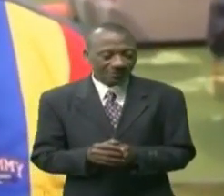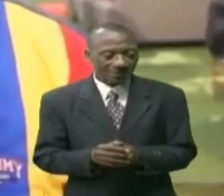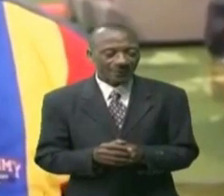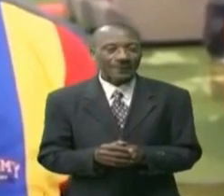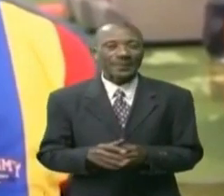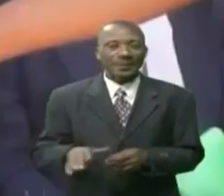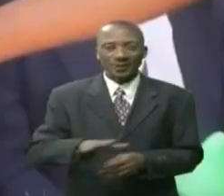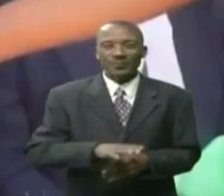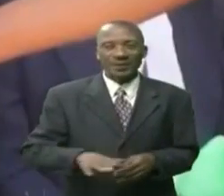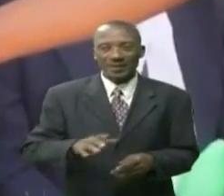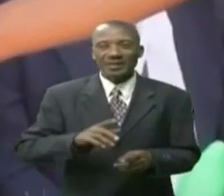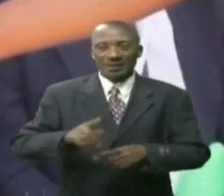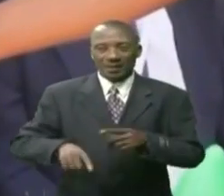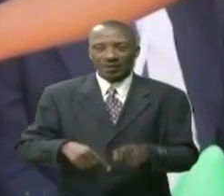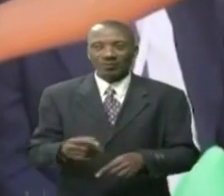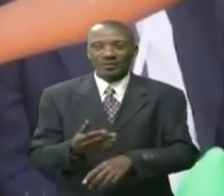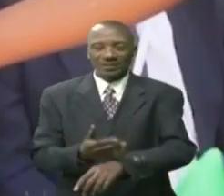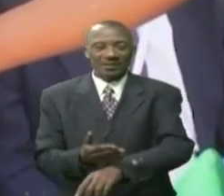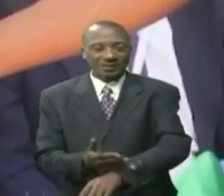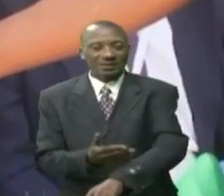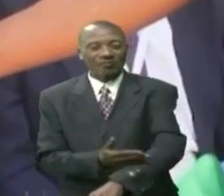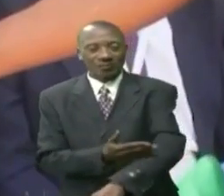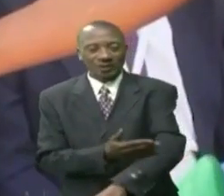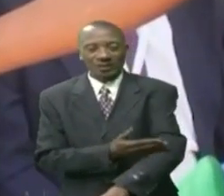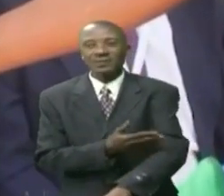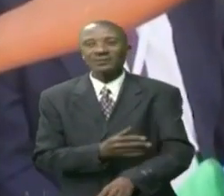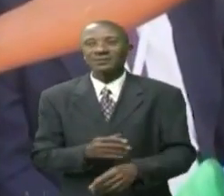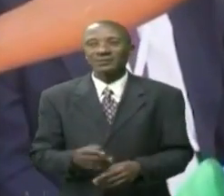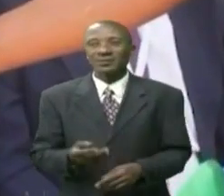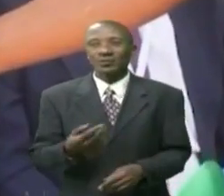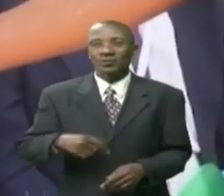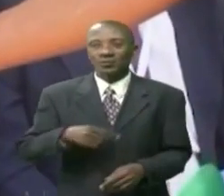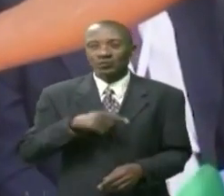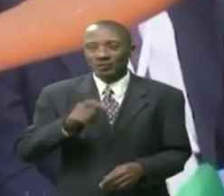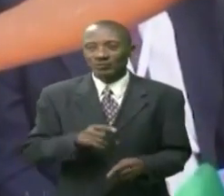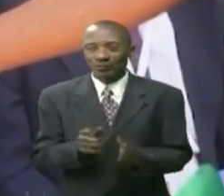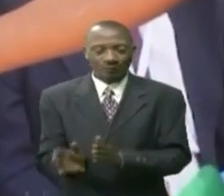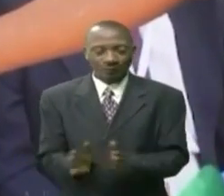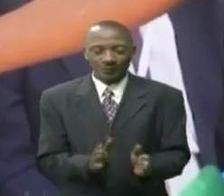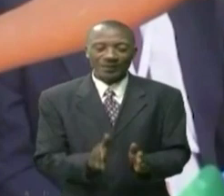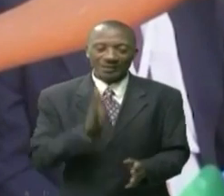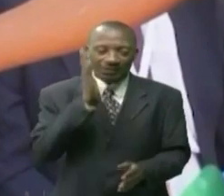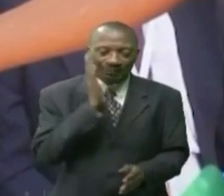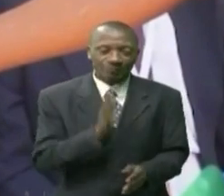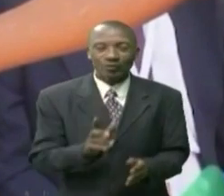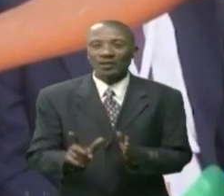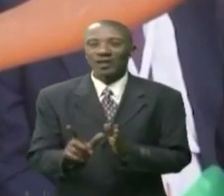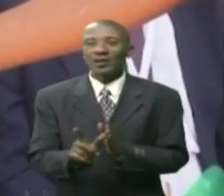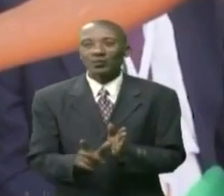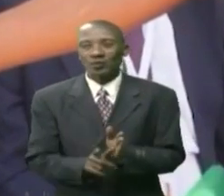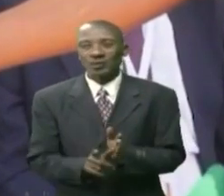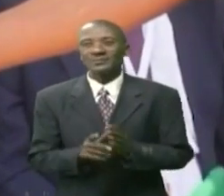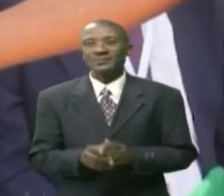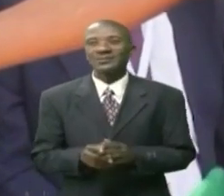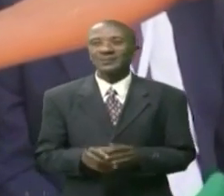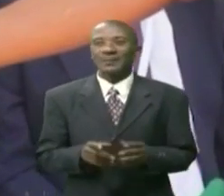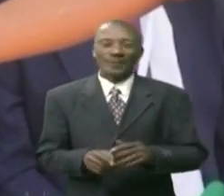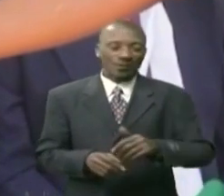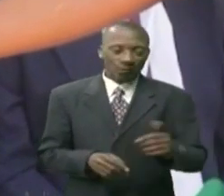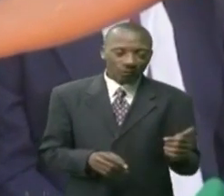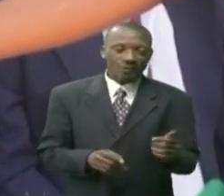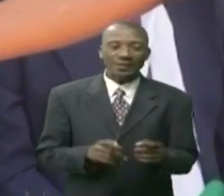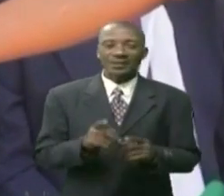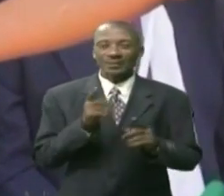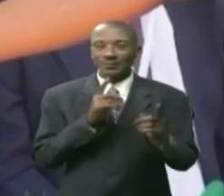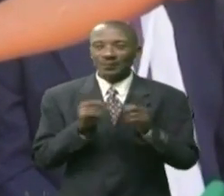d'aller de l'avant. Grande joie d'abord. Nous allons ici créer un centre qui permettra à tous les creuseurs artisanaux, les négociants,